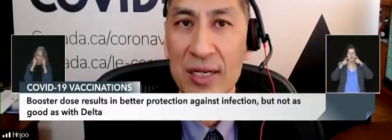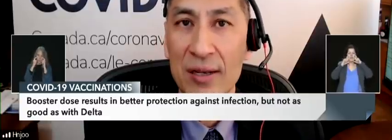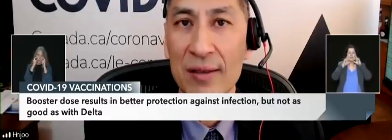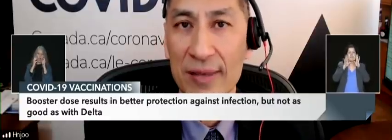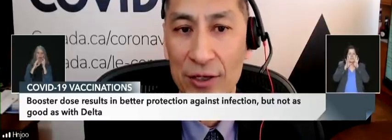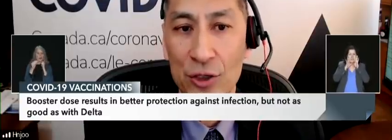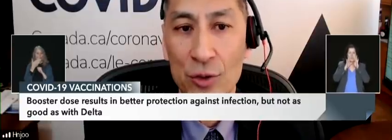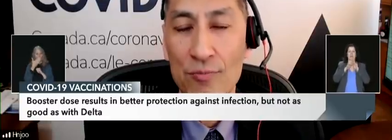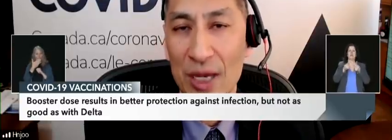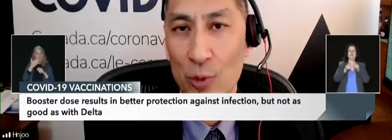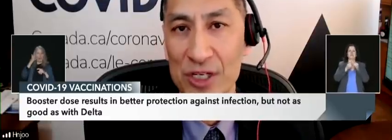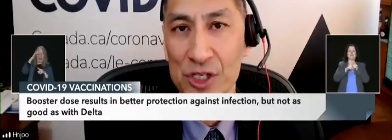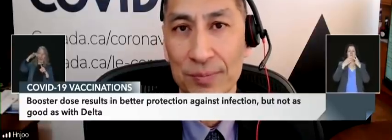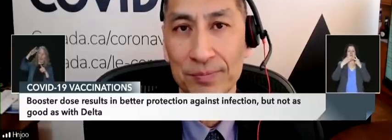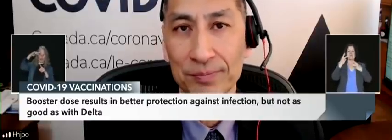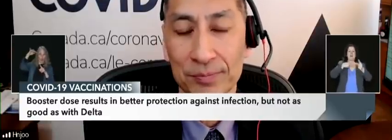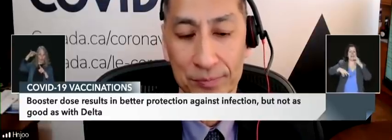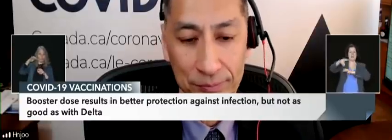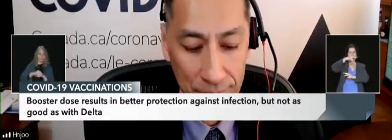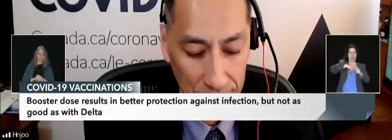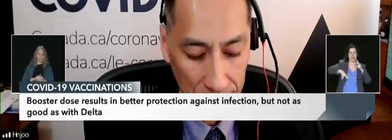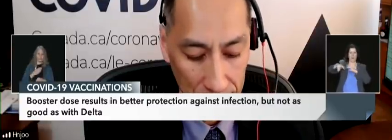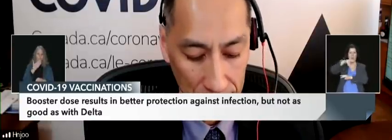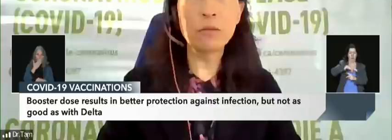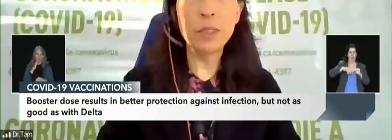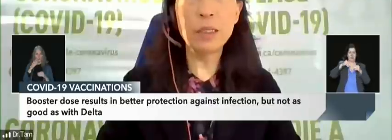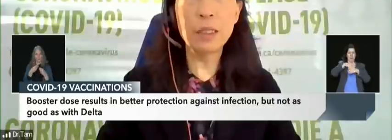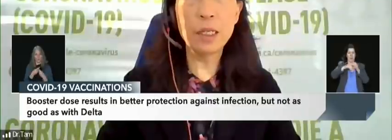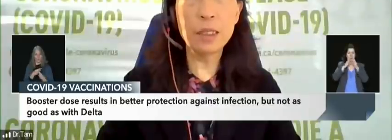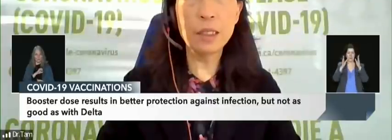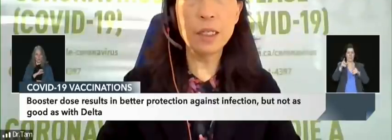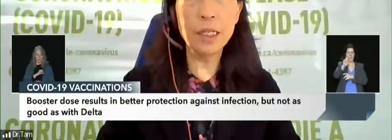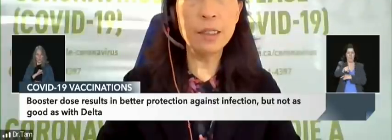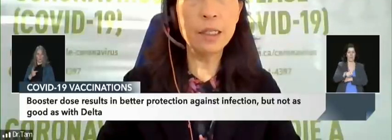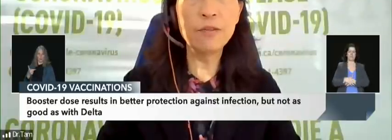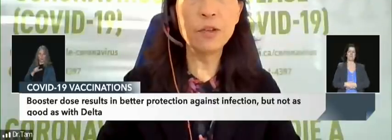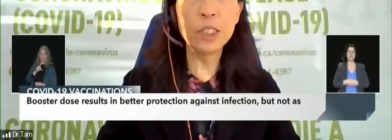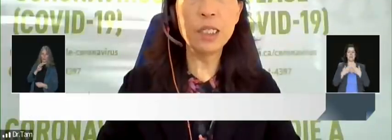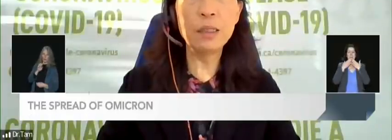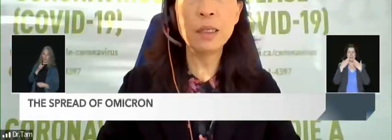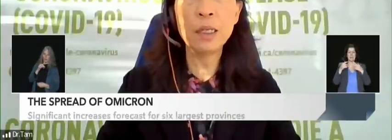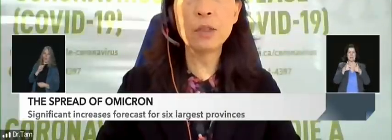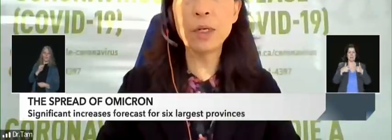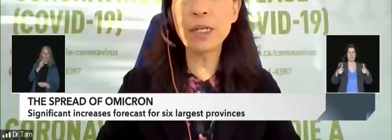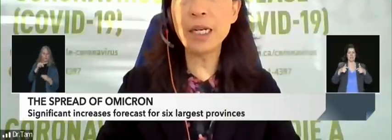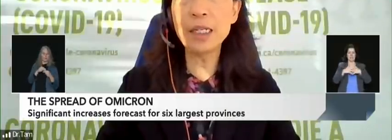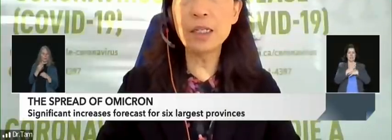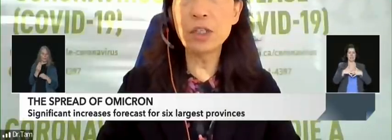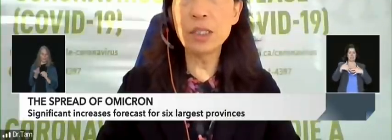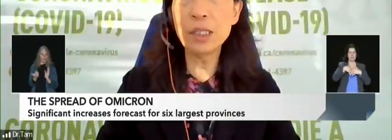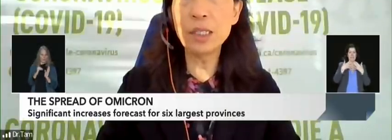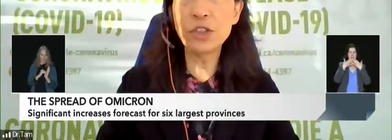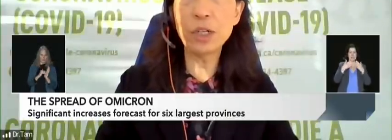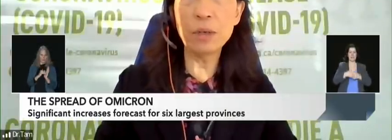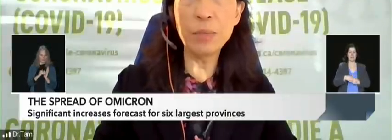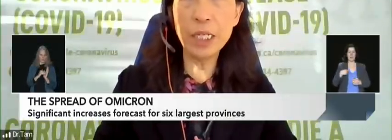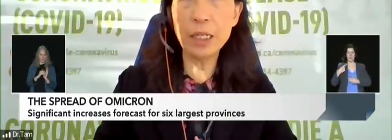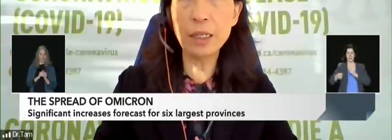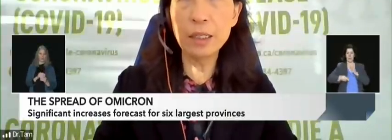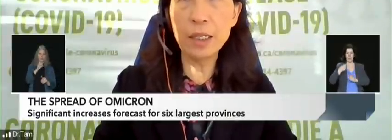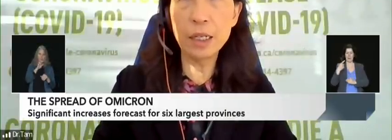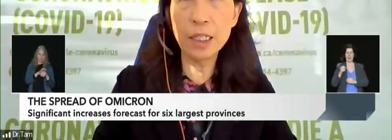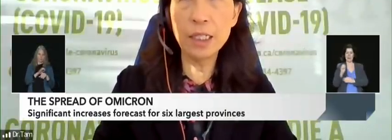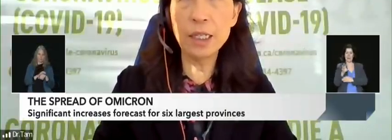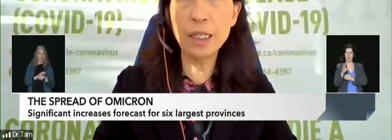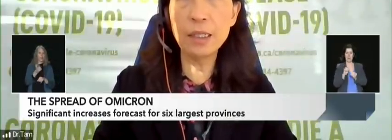Merci, thank you, miigwetch. So I'm just going to repeat the last slide, slide 14. So while Canada could see a sharp